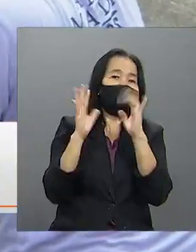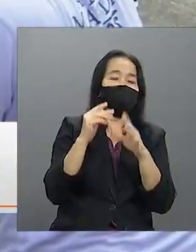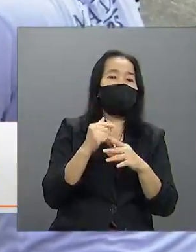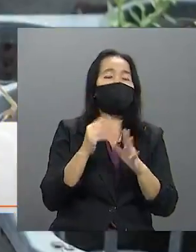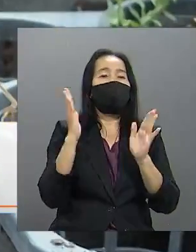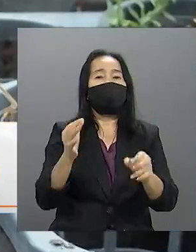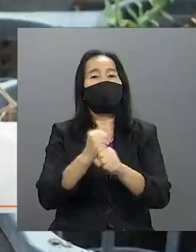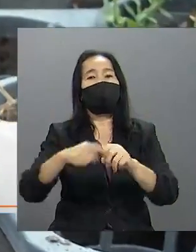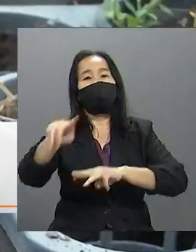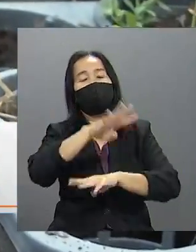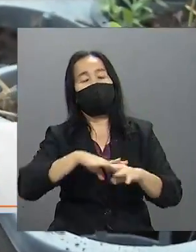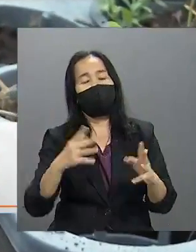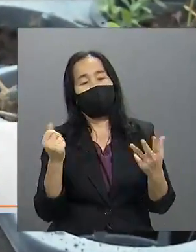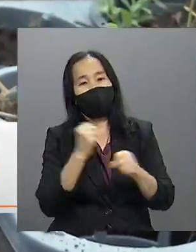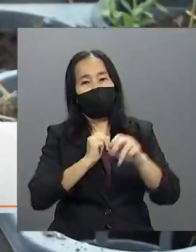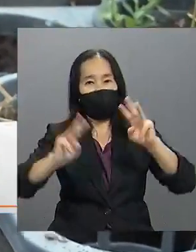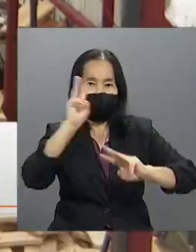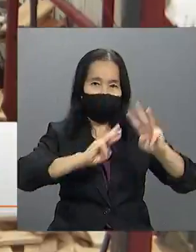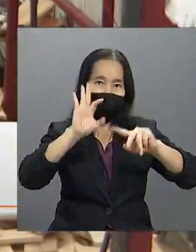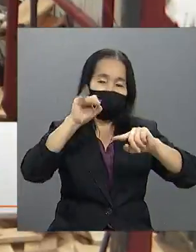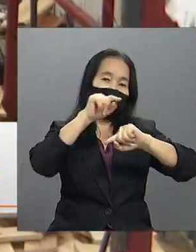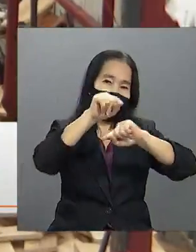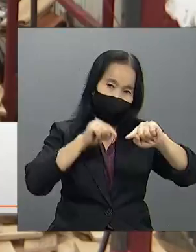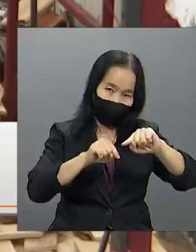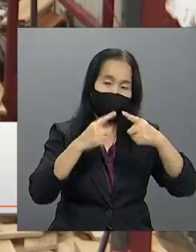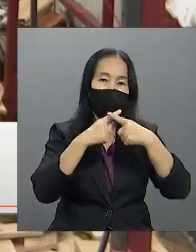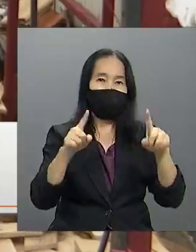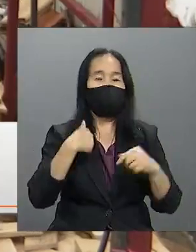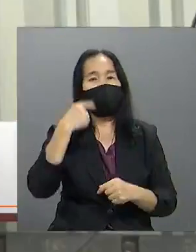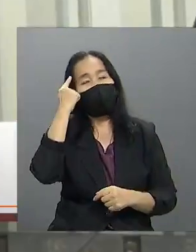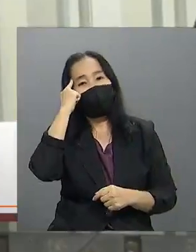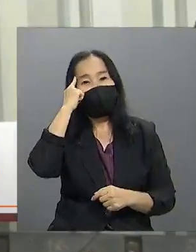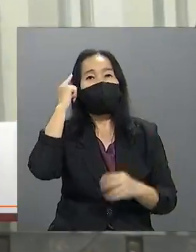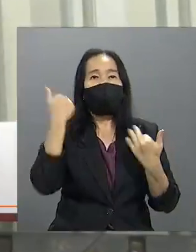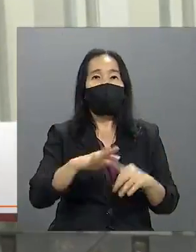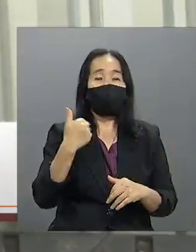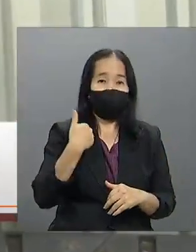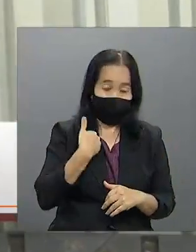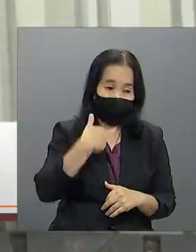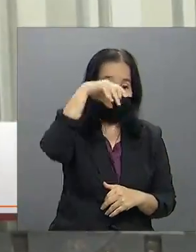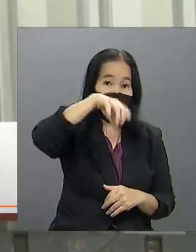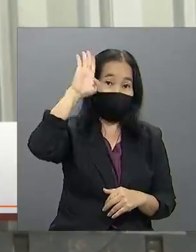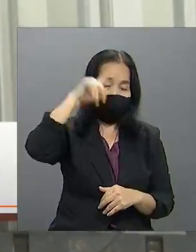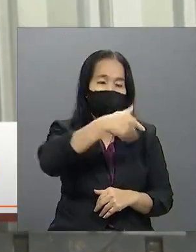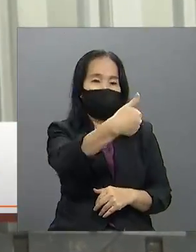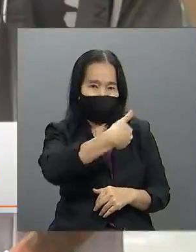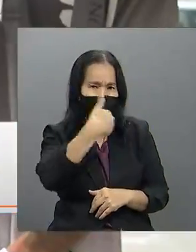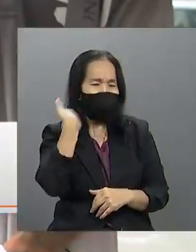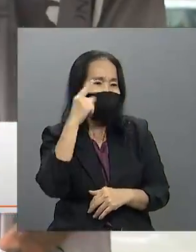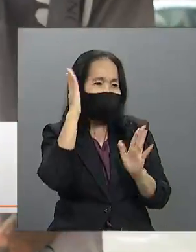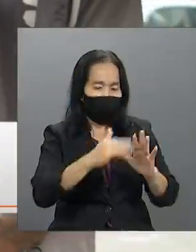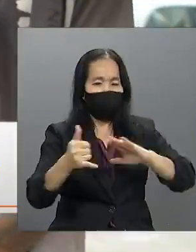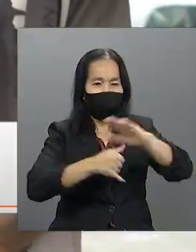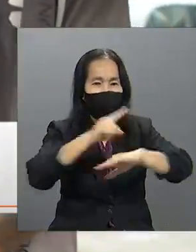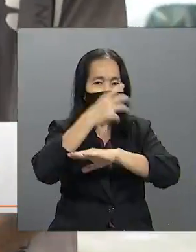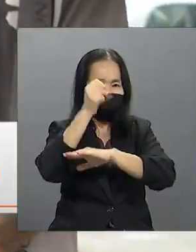90% เลยก็ว่าได้อย่างทางฝั่งเนี้ยเขาก็จะแบบว่าขอคนที่ตรวจแล้วแล้วกักตัวครบ14วันแล้วแต่บางที่เขาก็จะ